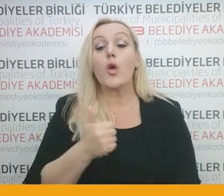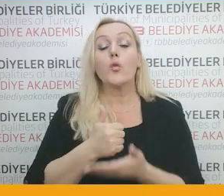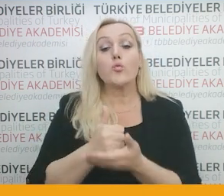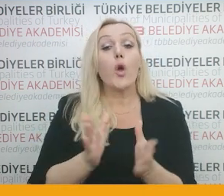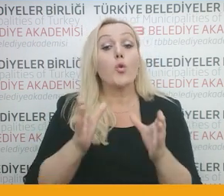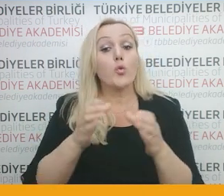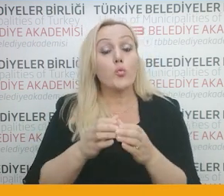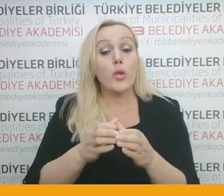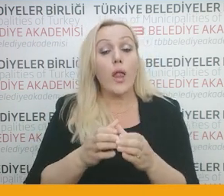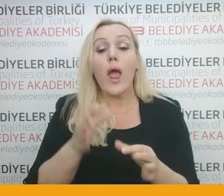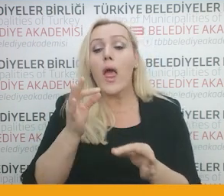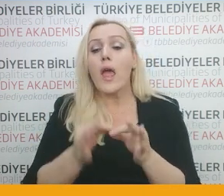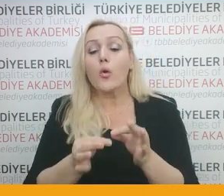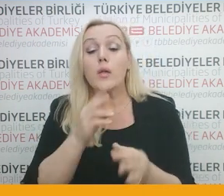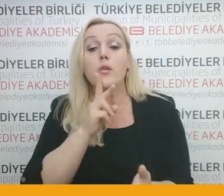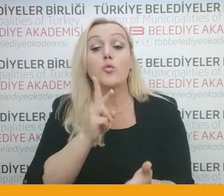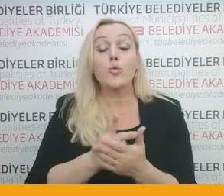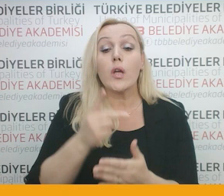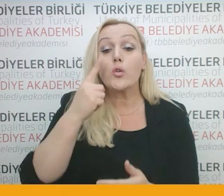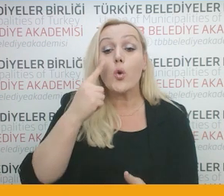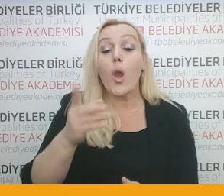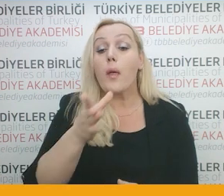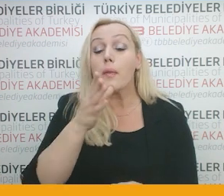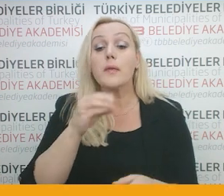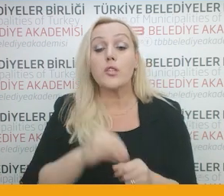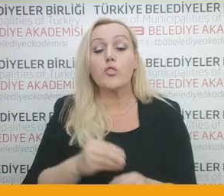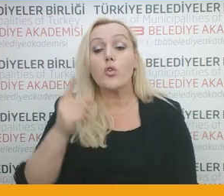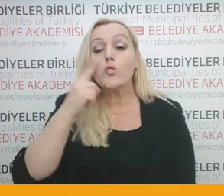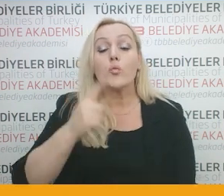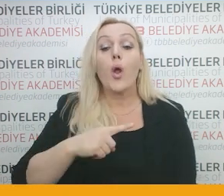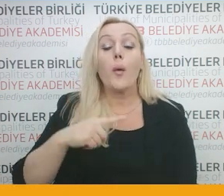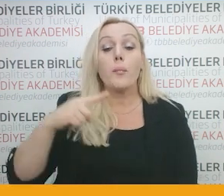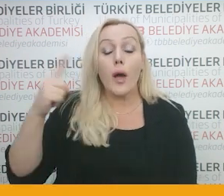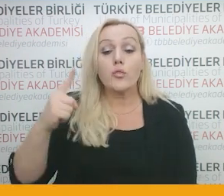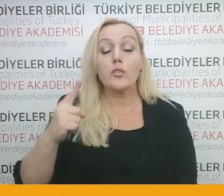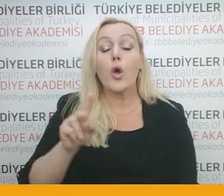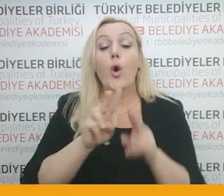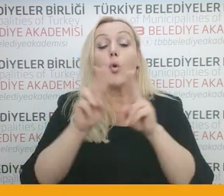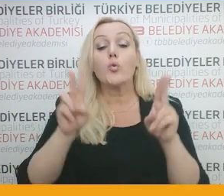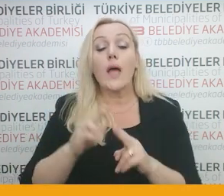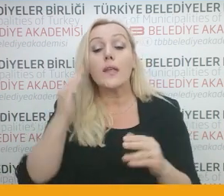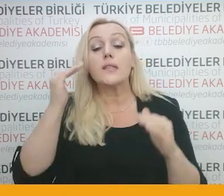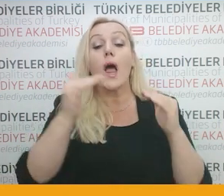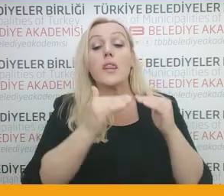kurumsal, işlevsel ve ekonomik sonuçların görülmesini sağlayacak şekilde Cumhurbaşkanlığınca uluslararası standartlara uygun